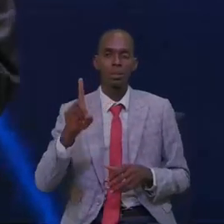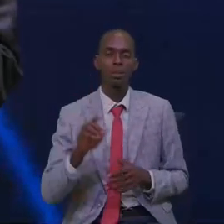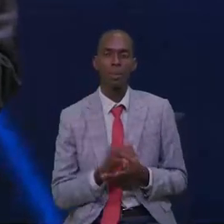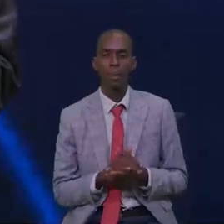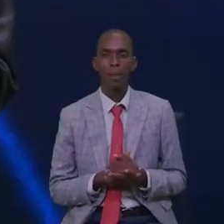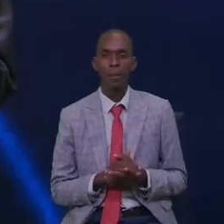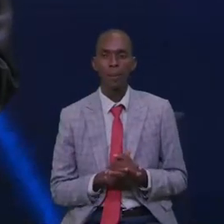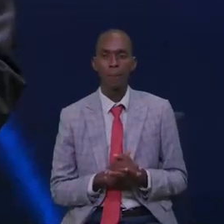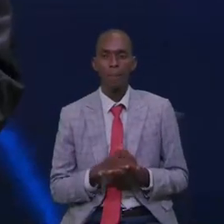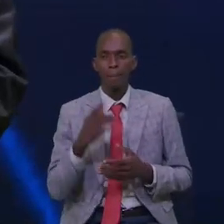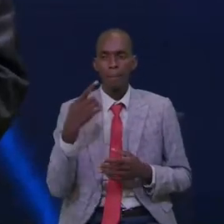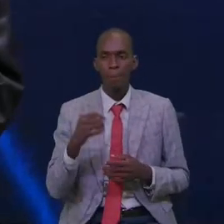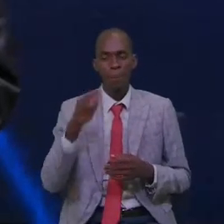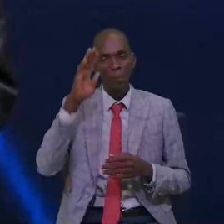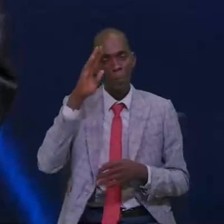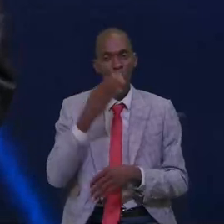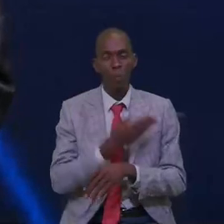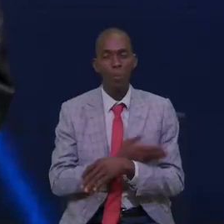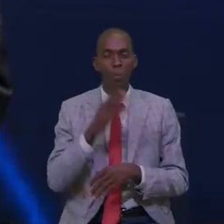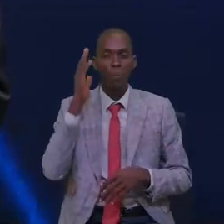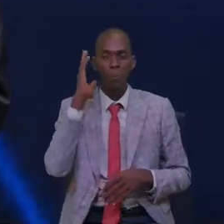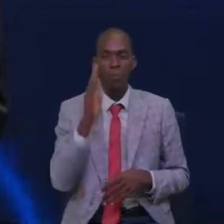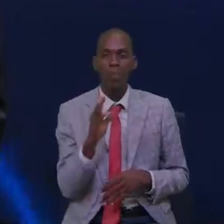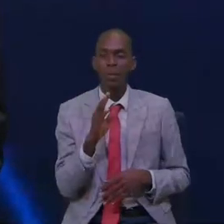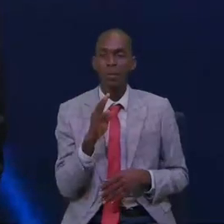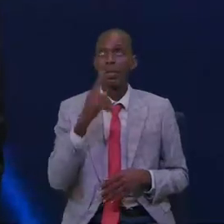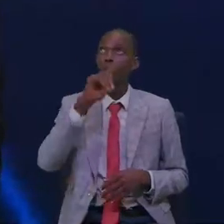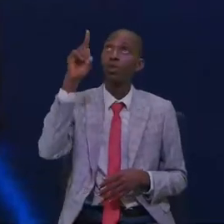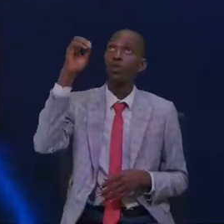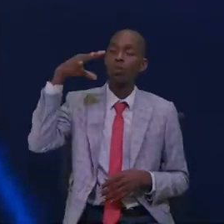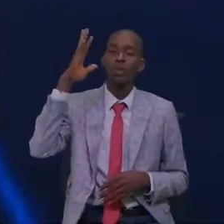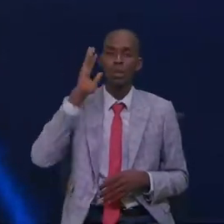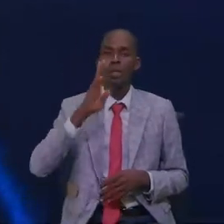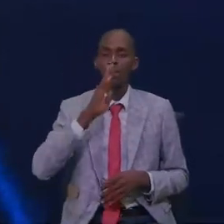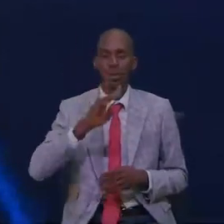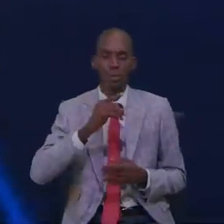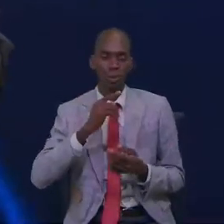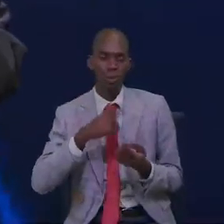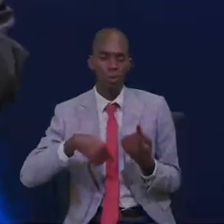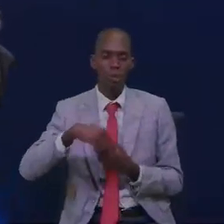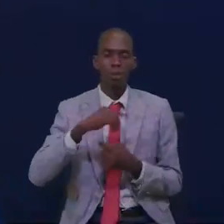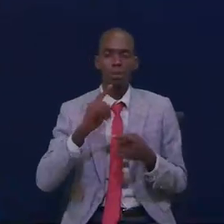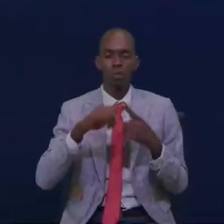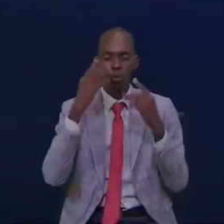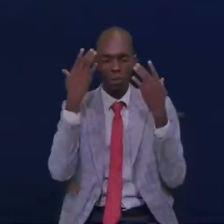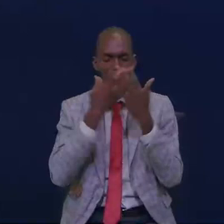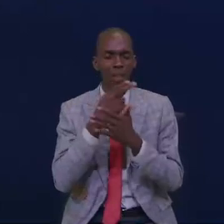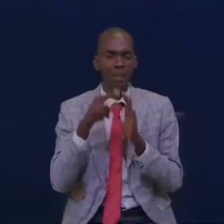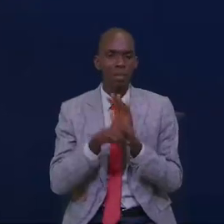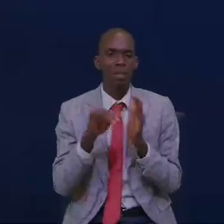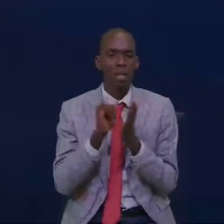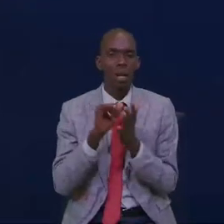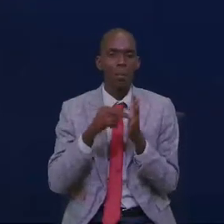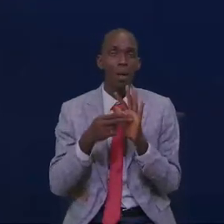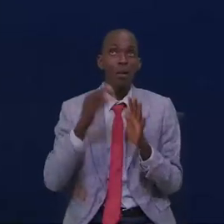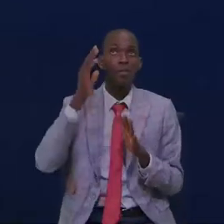Verset 31. Le soleil se changera en ténèbres. C'est toujours le futur.